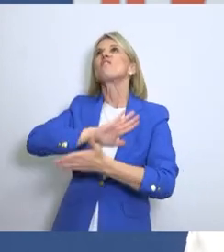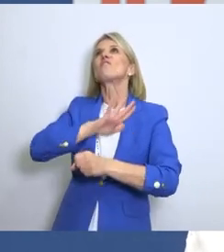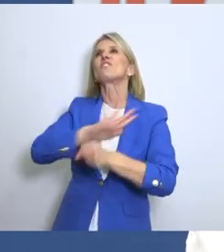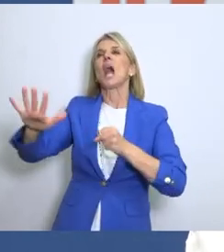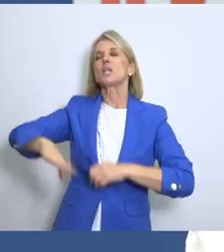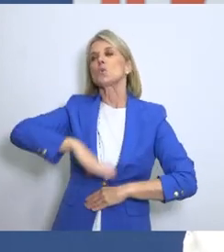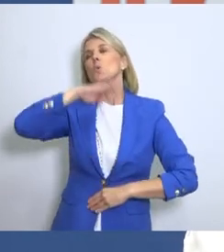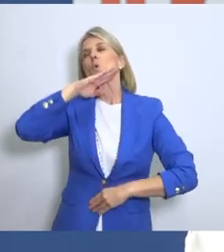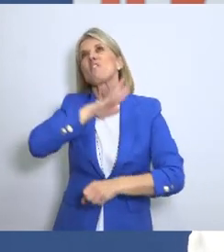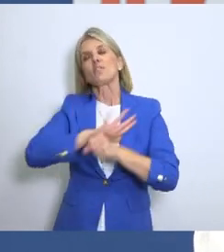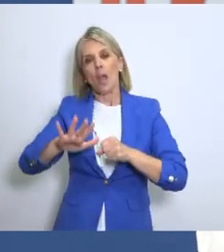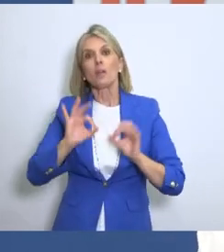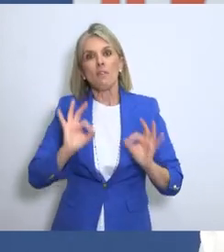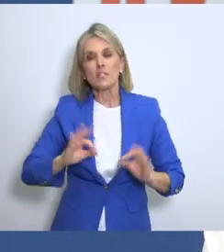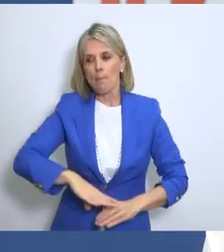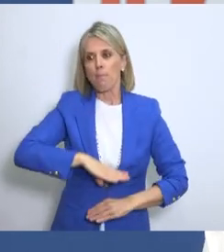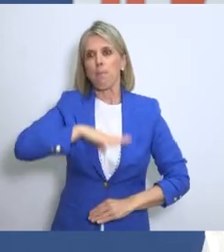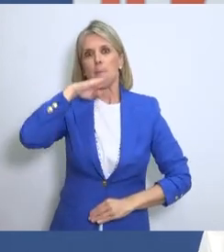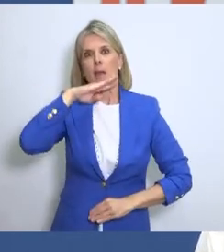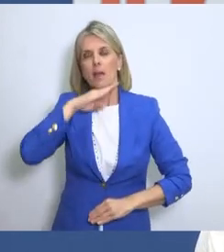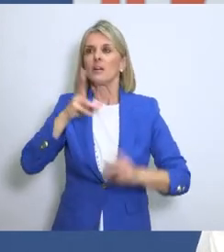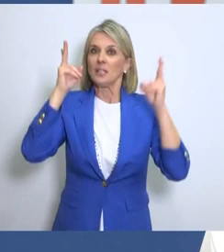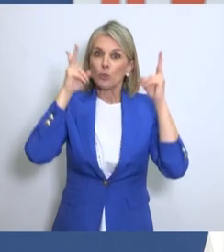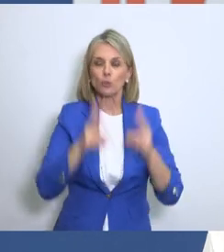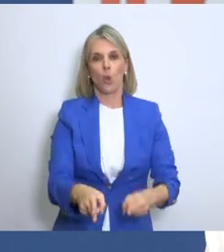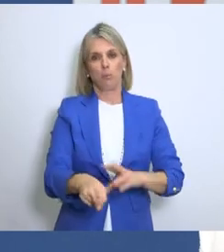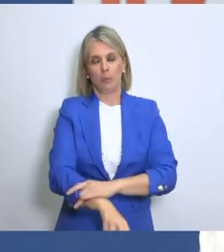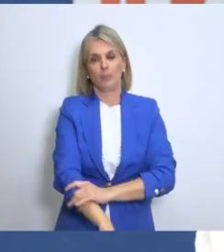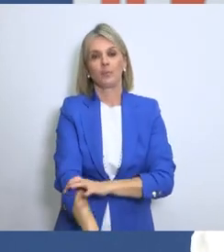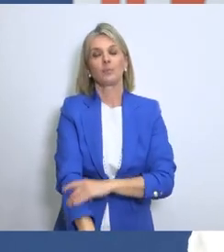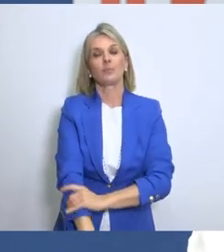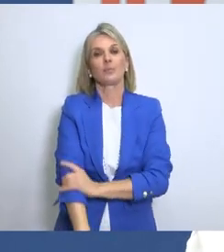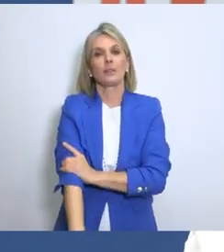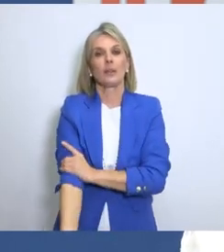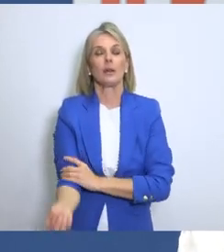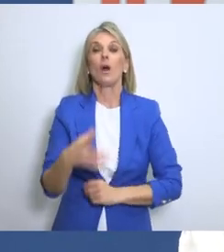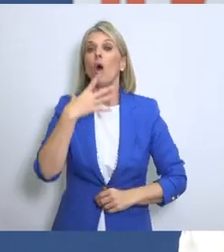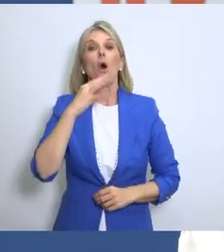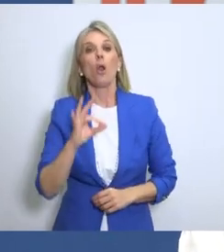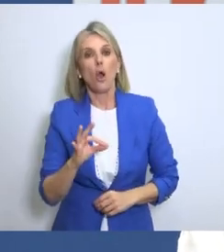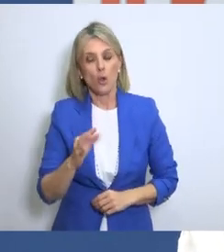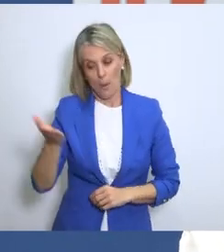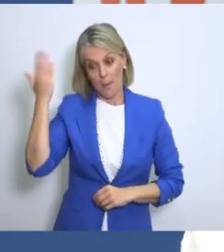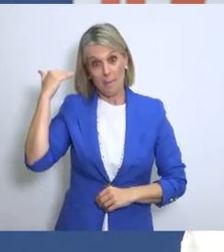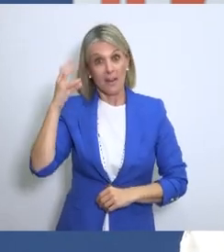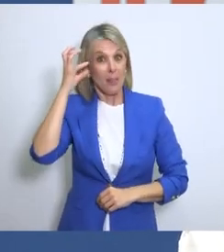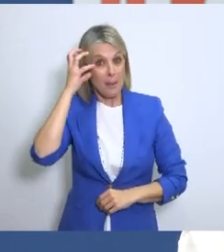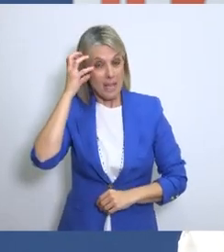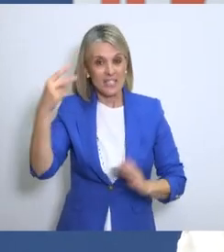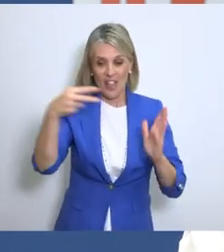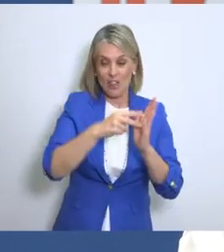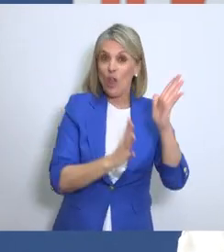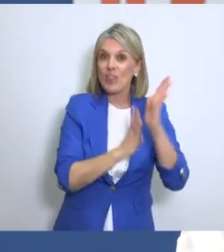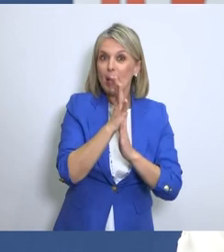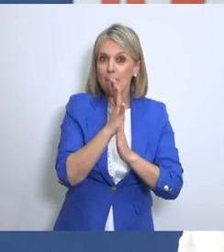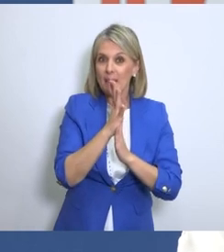έχουν κάνει. Γιατί το τσαλαπάτημα της Λαϊκής Βούλησης στο δημοψήφισμα του 2015